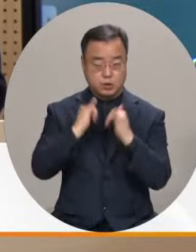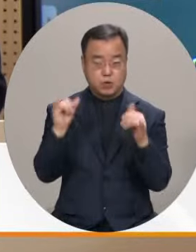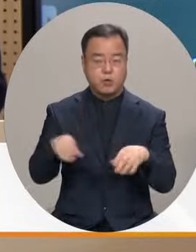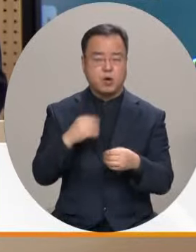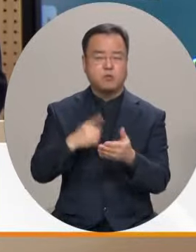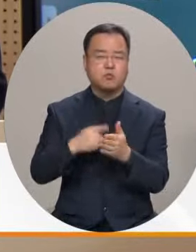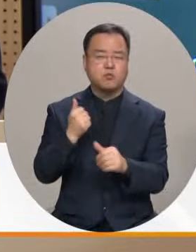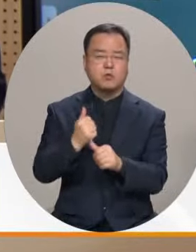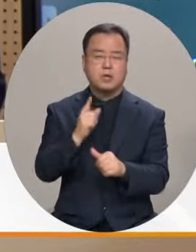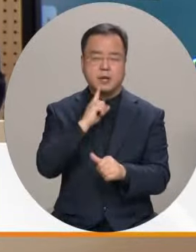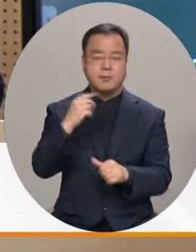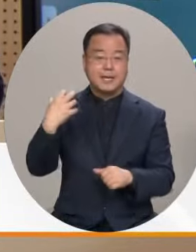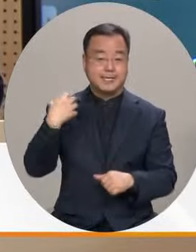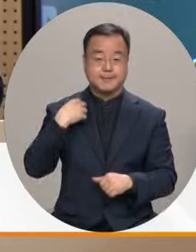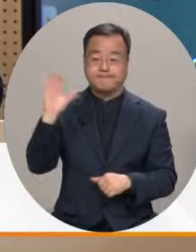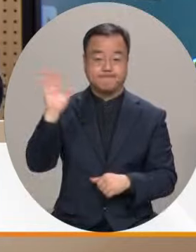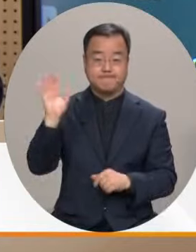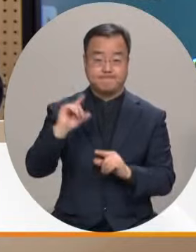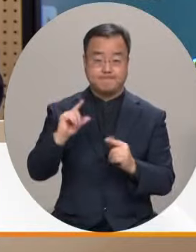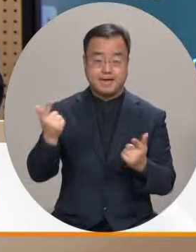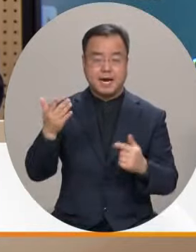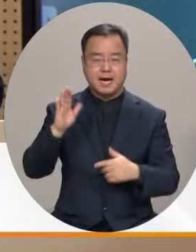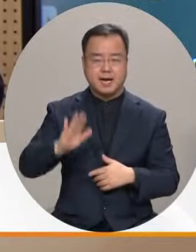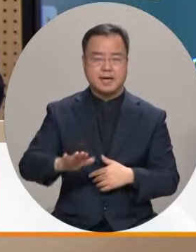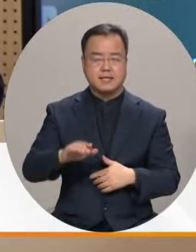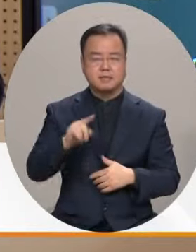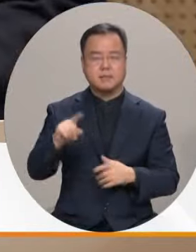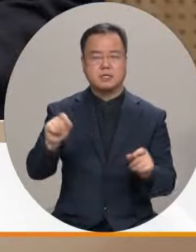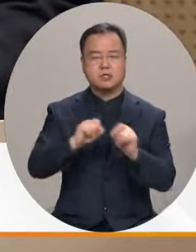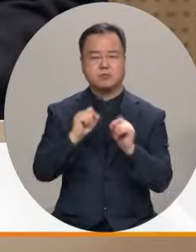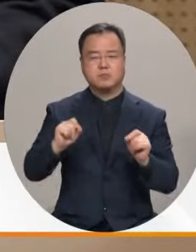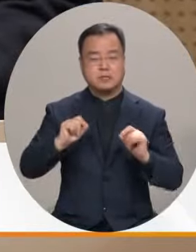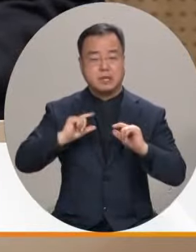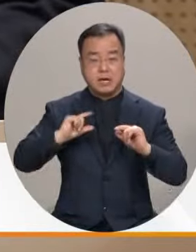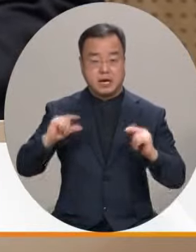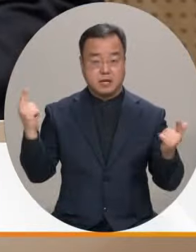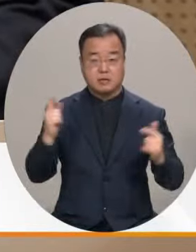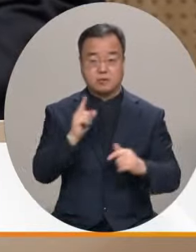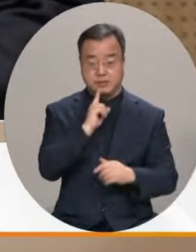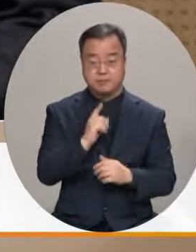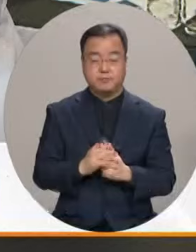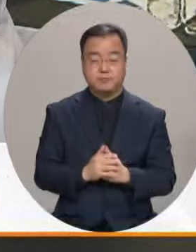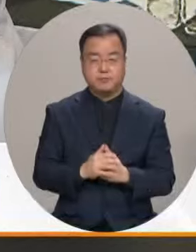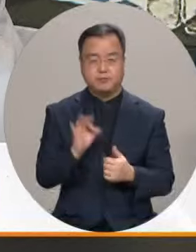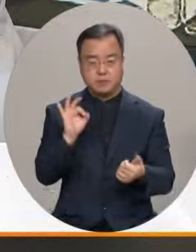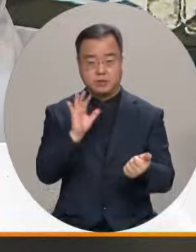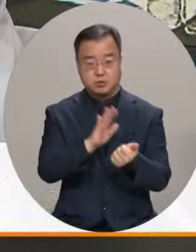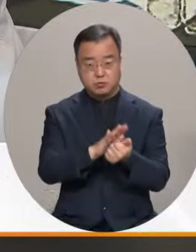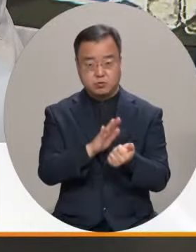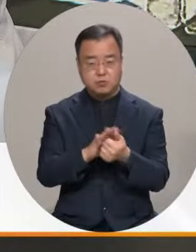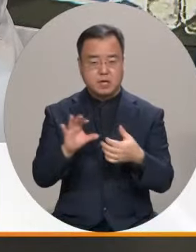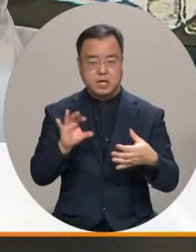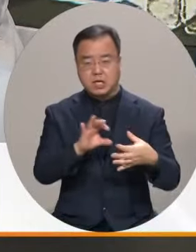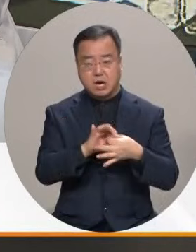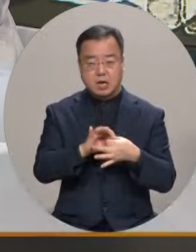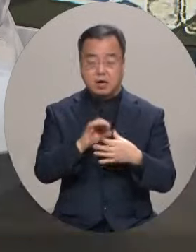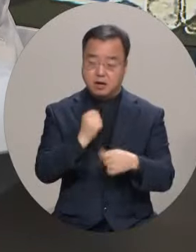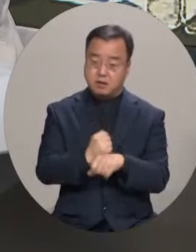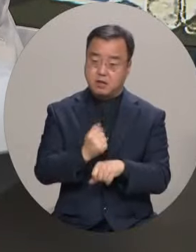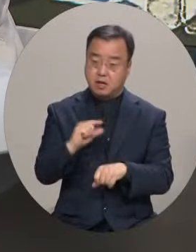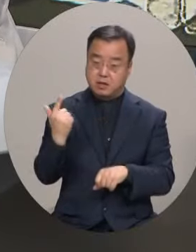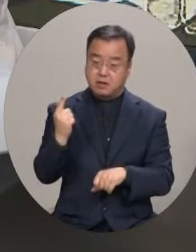그렇다고 무전공 선발 확대를 접는 것은 아니다 이렇게 밝힌 겁니다네 재정지원과 연계한다 다 말이